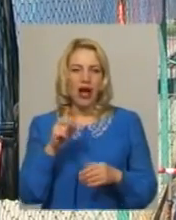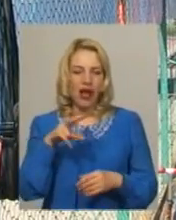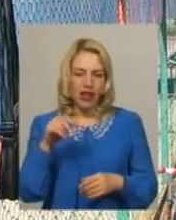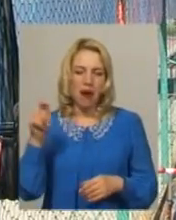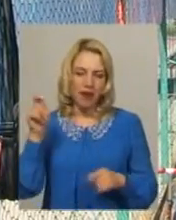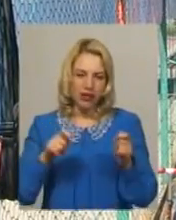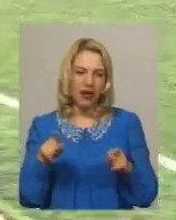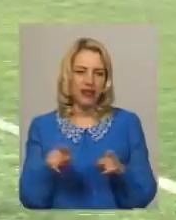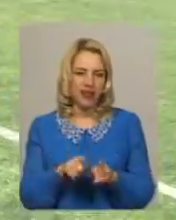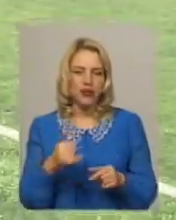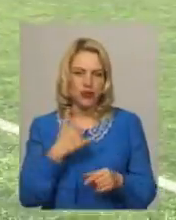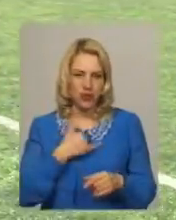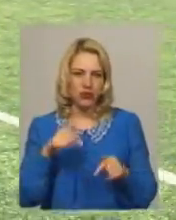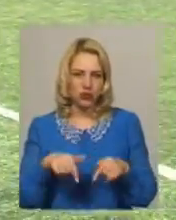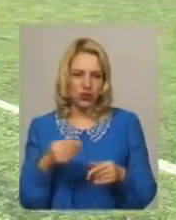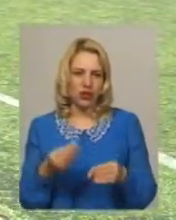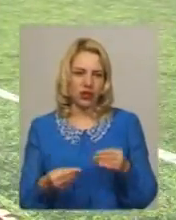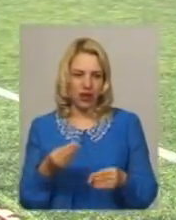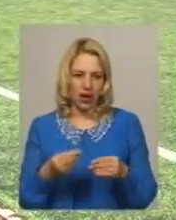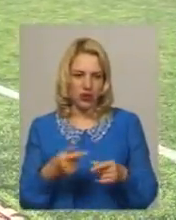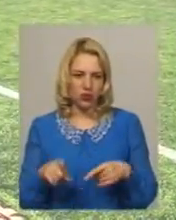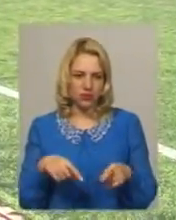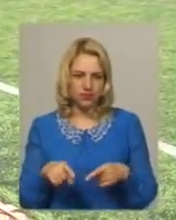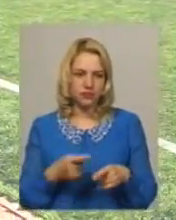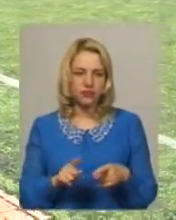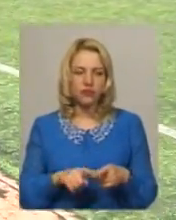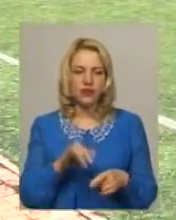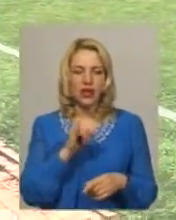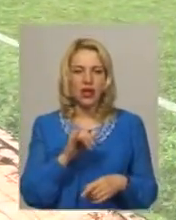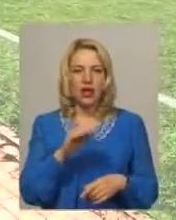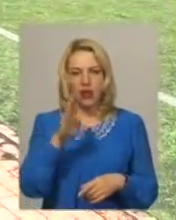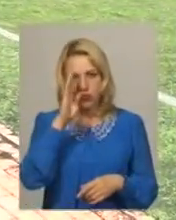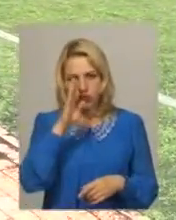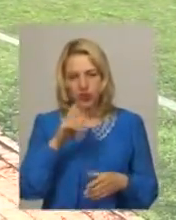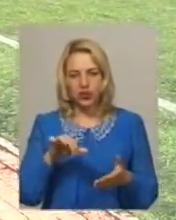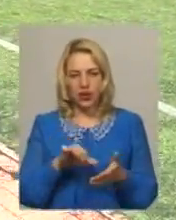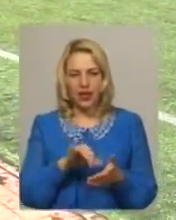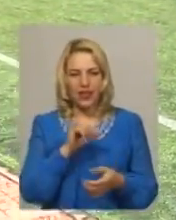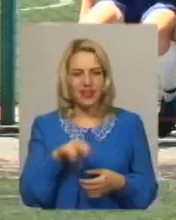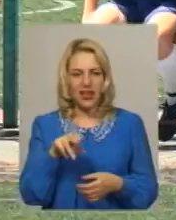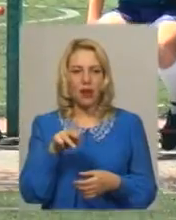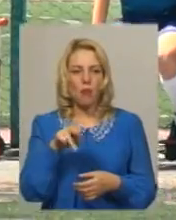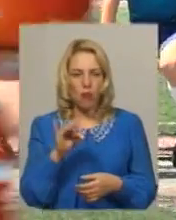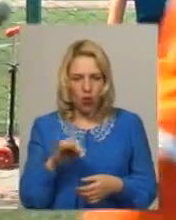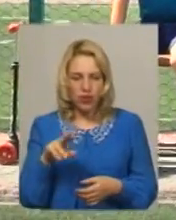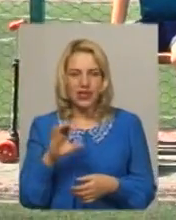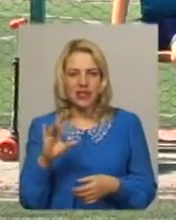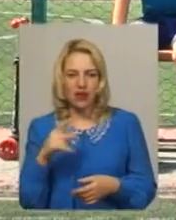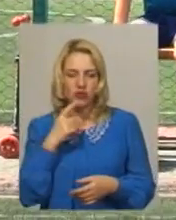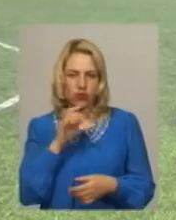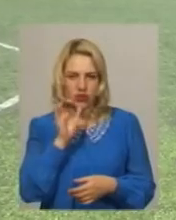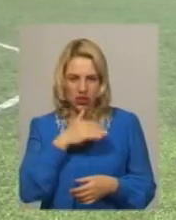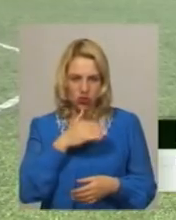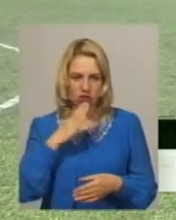грають також у нас в футбол. Владислав Бадрак представляє команду «Інтерпродсервісу». Каже, супротивник серйозний, але сподівається на перемогу своєї